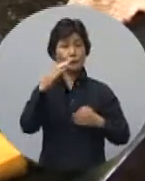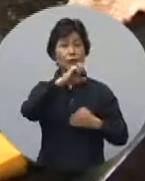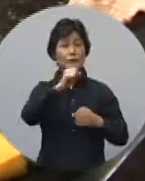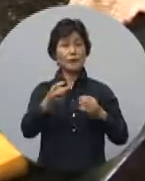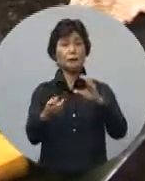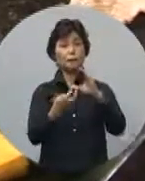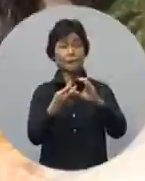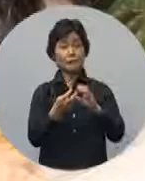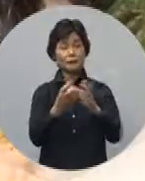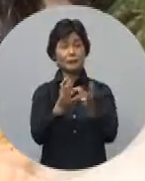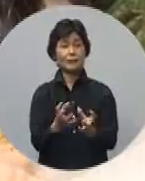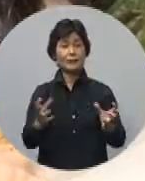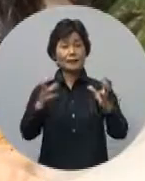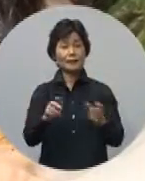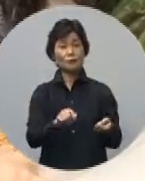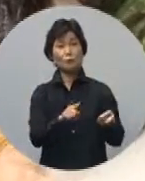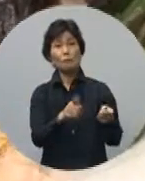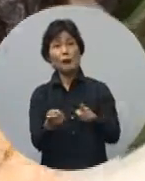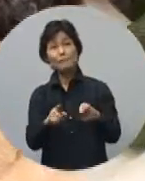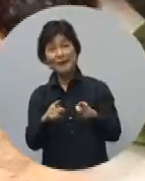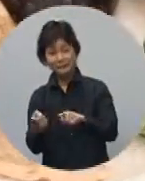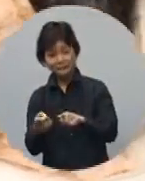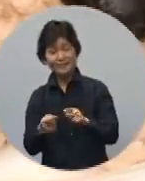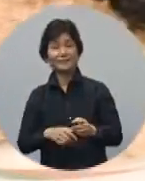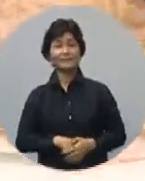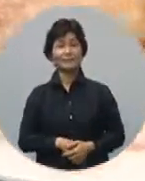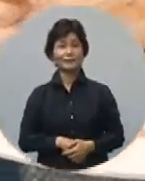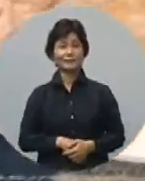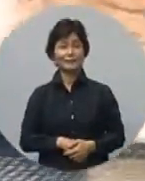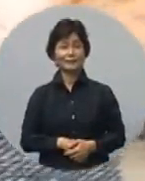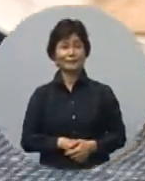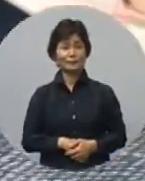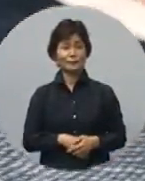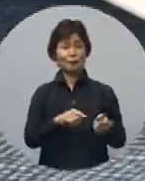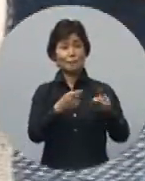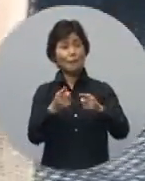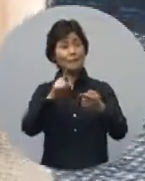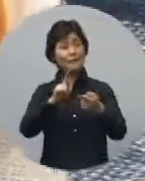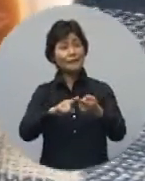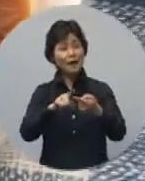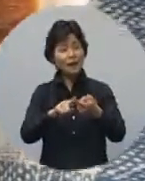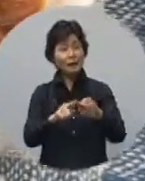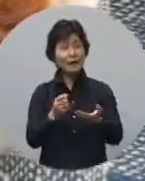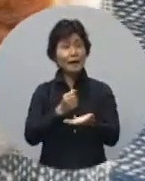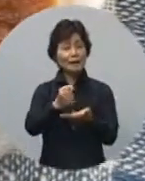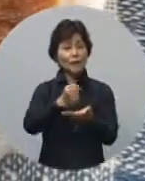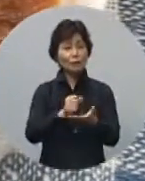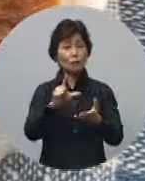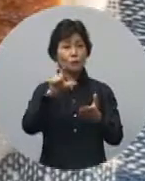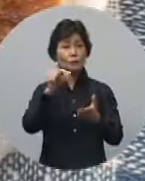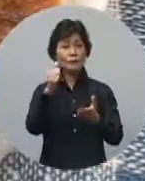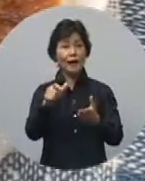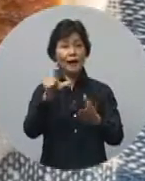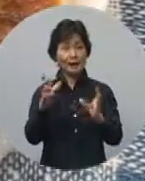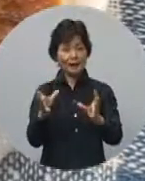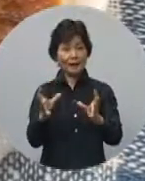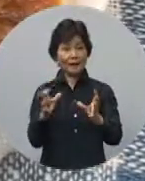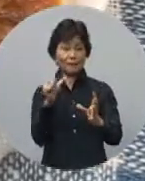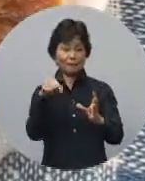豚と野菜のバーベキュー、そしてバーベキューにはもってこいの大根のタレをご紹介します